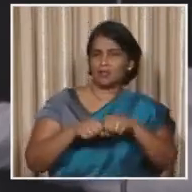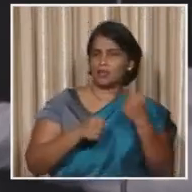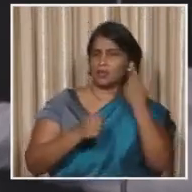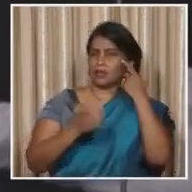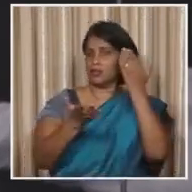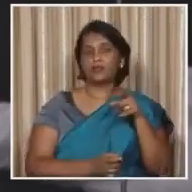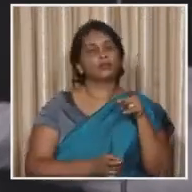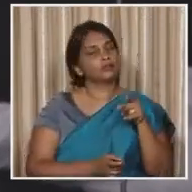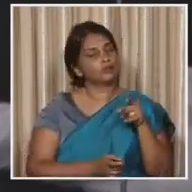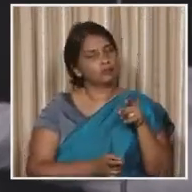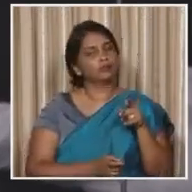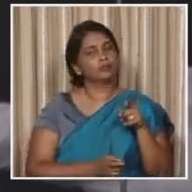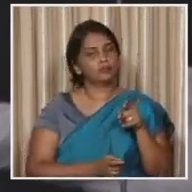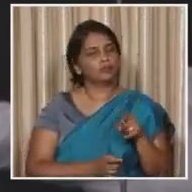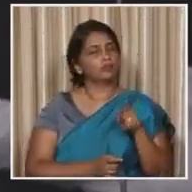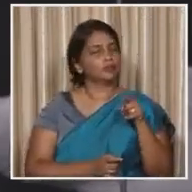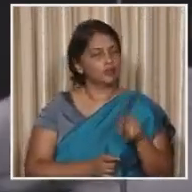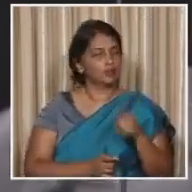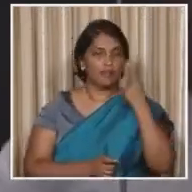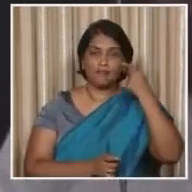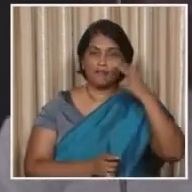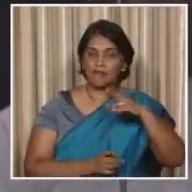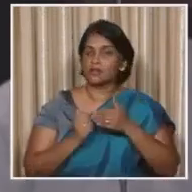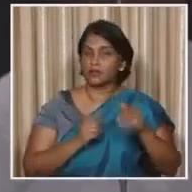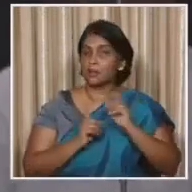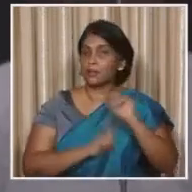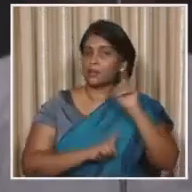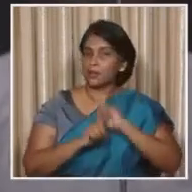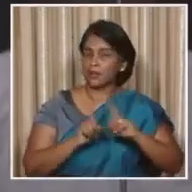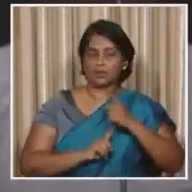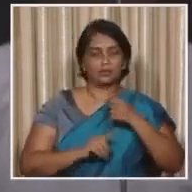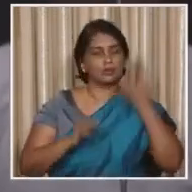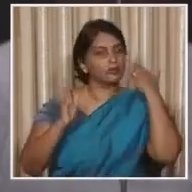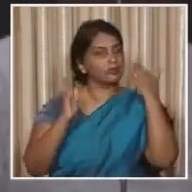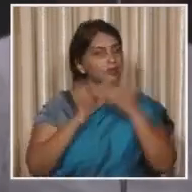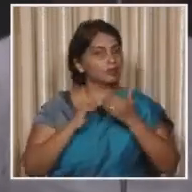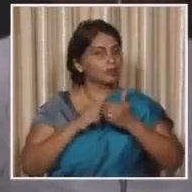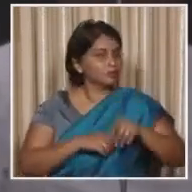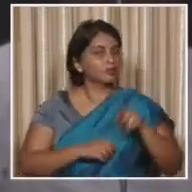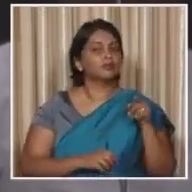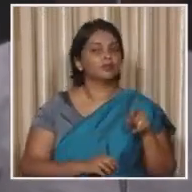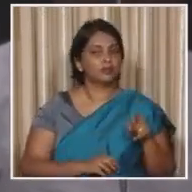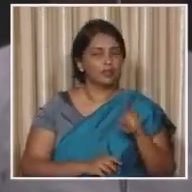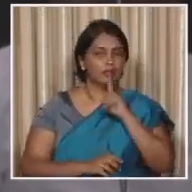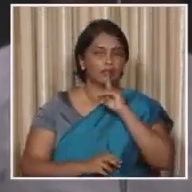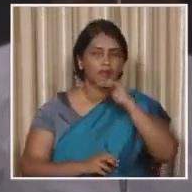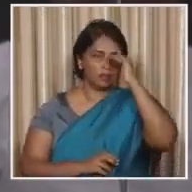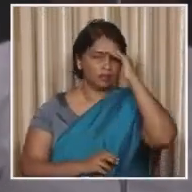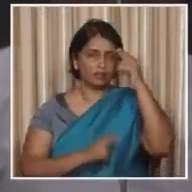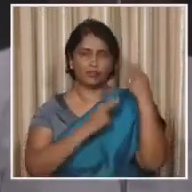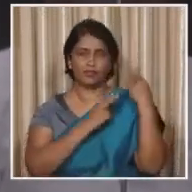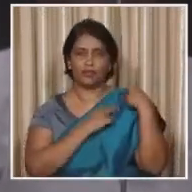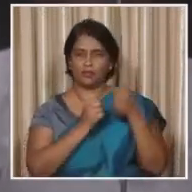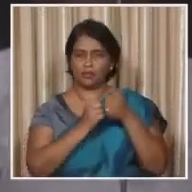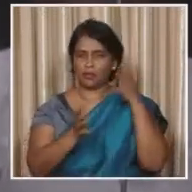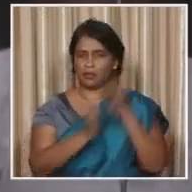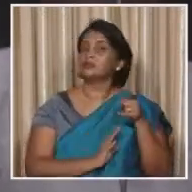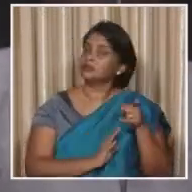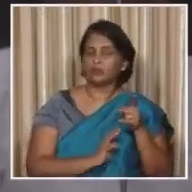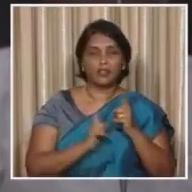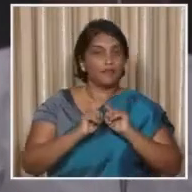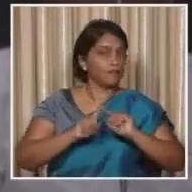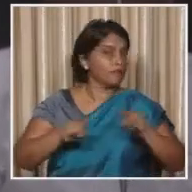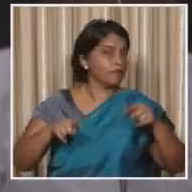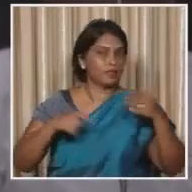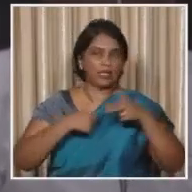ගෙනීමට සිදුවීමම මේ විශ්වාසභංගය මේ සභාවේ සාකච්ඡාවට ගන්න සිදුවීමම කතානායක භූමිකාවේ දෝෂයක් නිසා සිදුවෙන එකක් නිසා